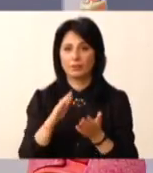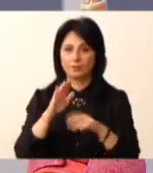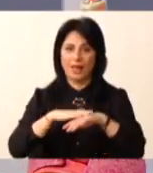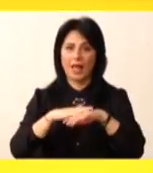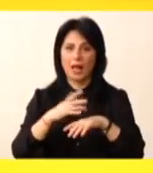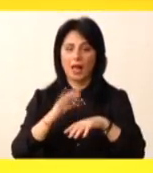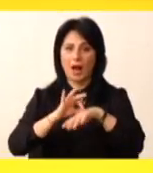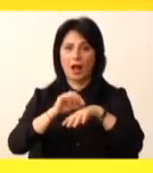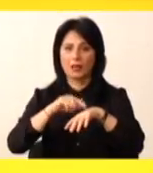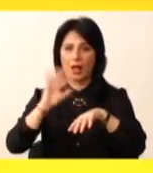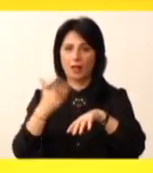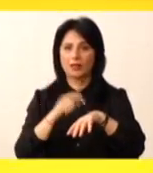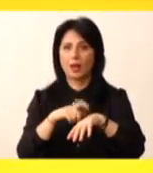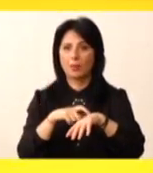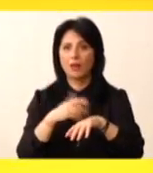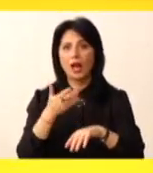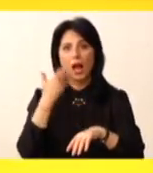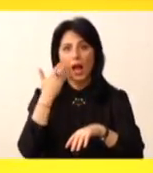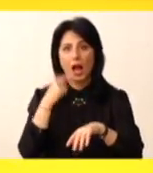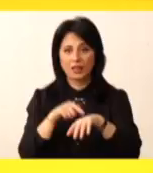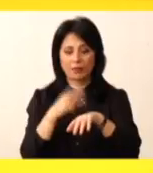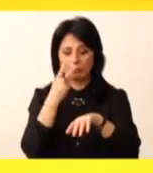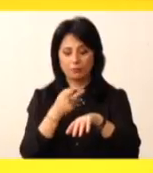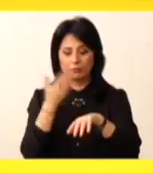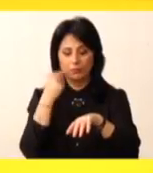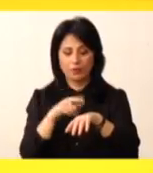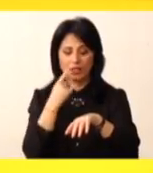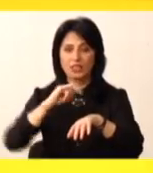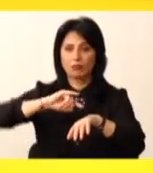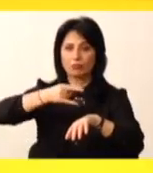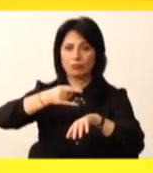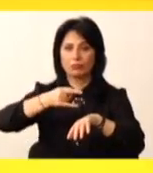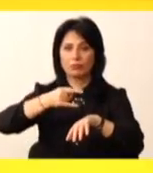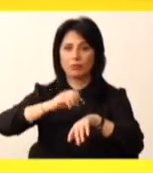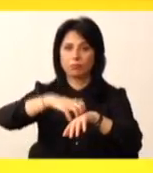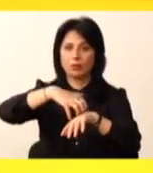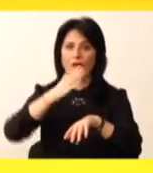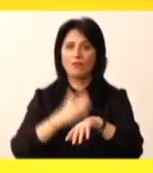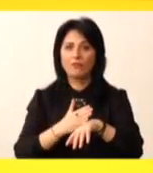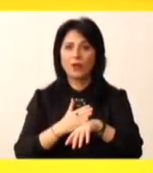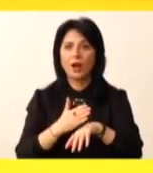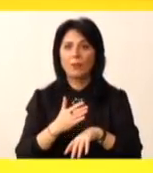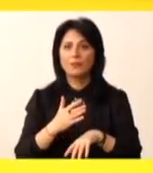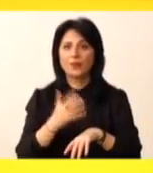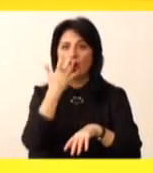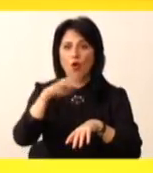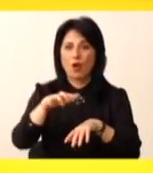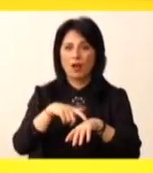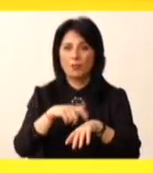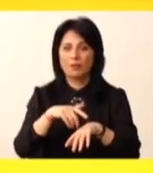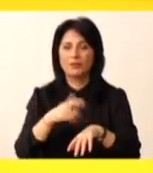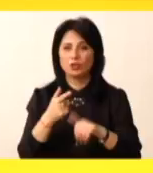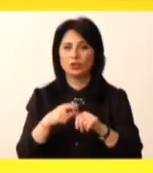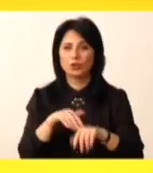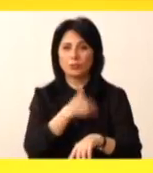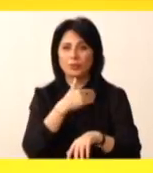ანთება, კანზე, ძალიან ადვილად ამოვიცნობთ, შეწითლდება, შესიება გვაქვს, გაცხელდება, ანუ